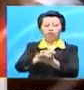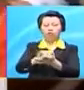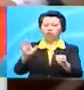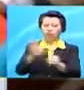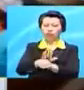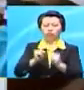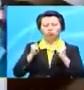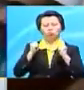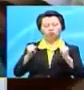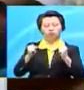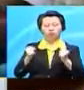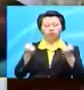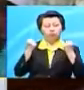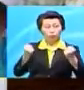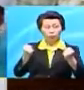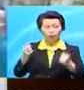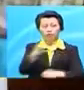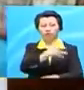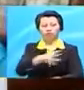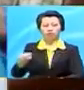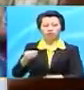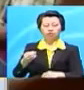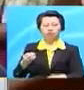cukup kental. Malah